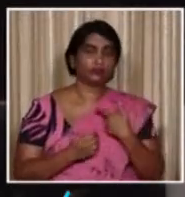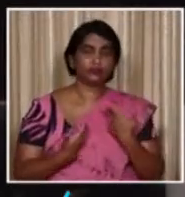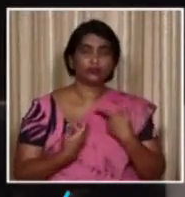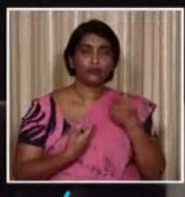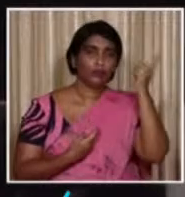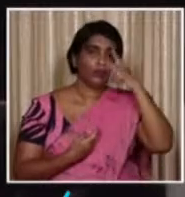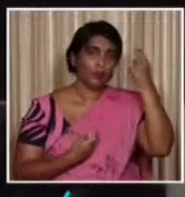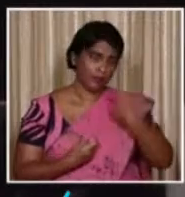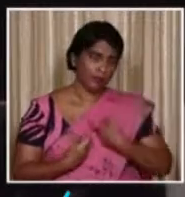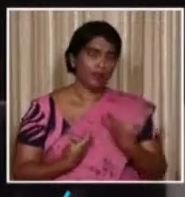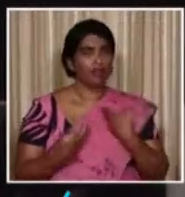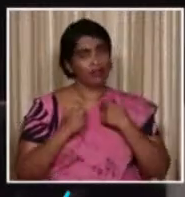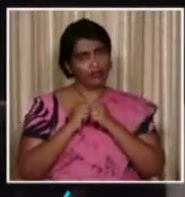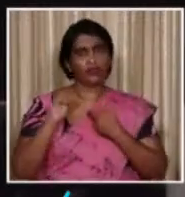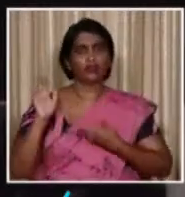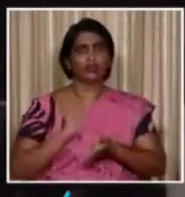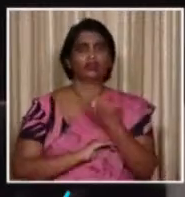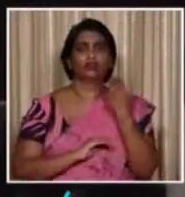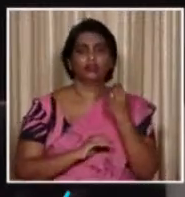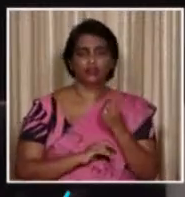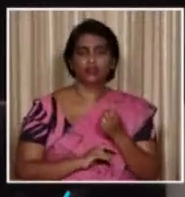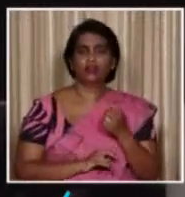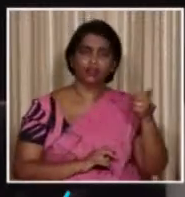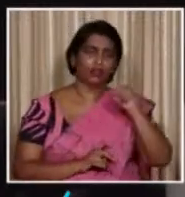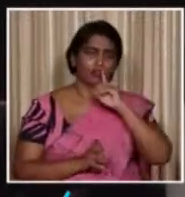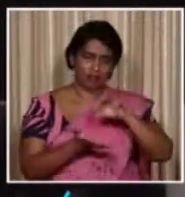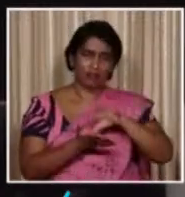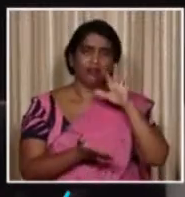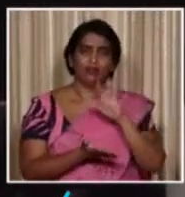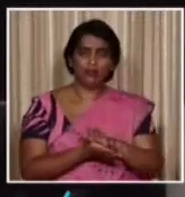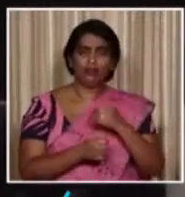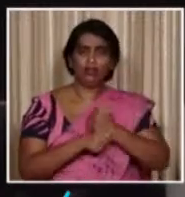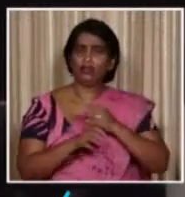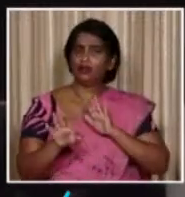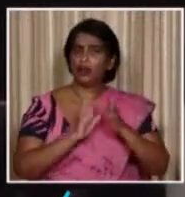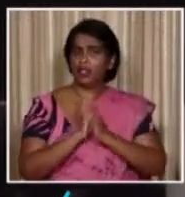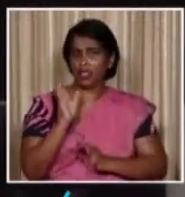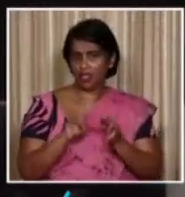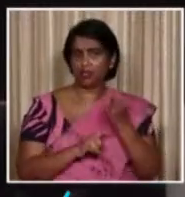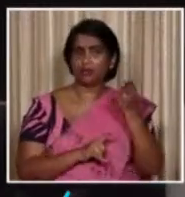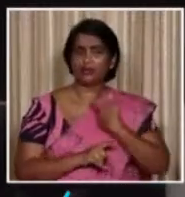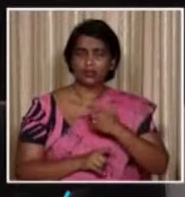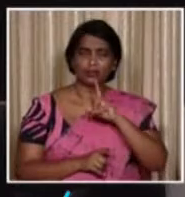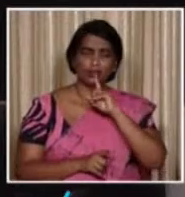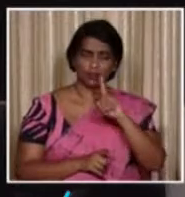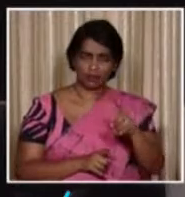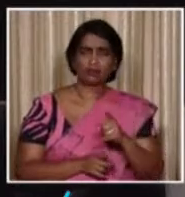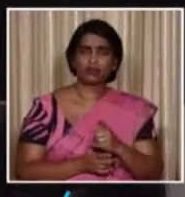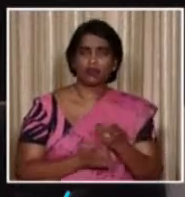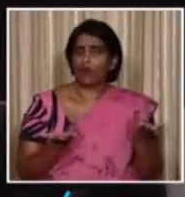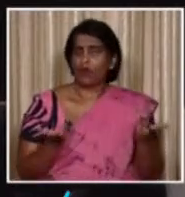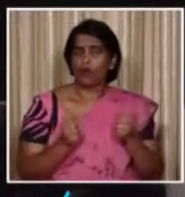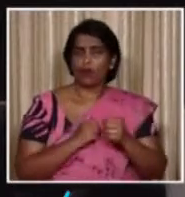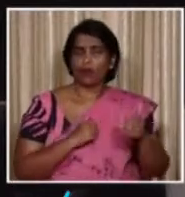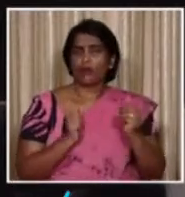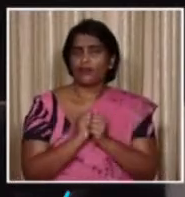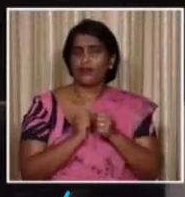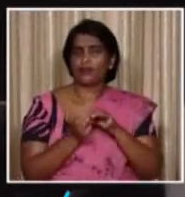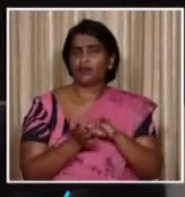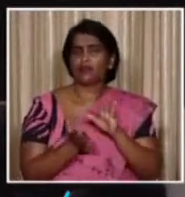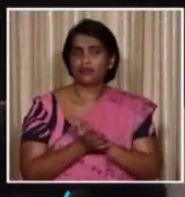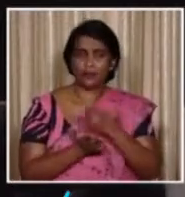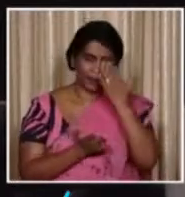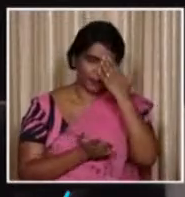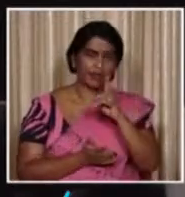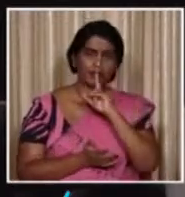මේ පඩිය දෙන්න එක්ක අපිට වැඩ කරන්න දෙන්න ඔබතුමා තීරණයක් ගන්න මේ රාජ්‍ය පරිපාලන ඇමතුමා විදිහට මම ඒකයි ඔබතුමා ඉල්ලන්නේ මොකද්ද මේකට ගන්න තීරණ කියලා